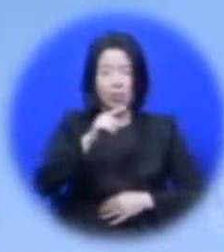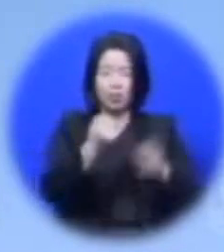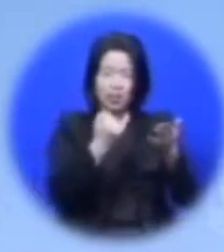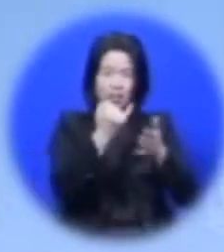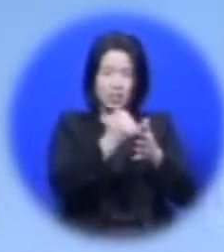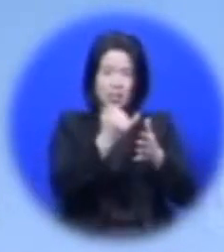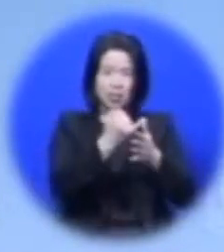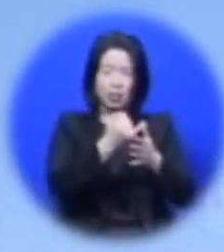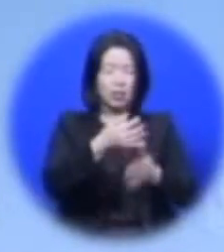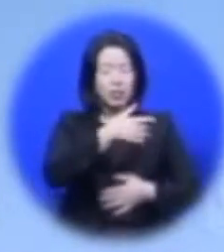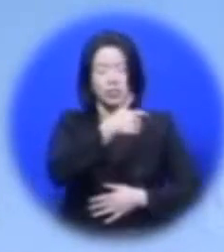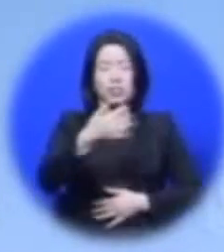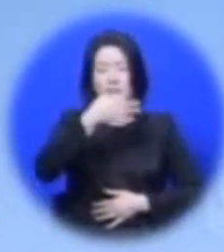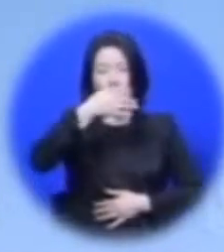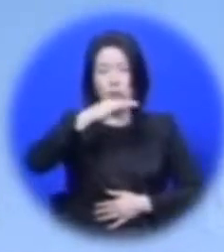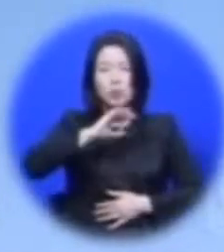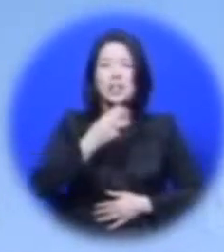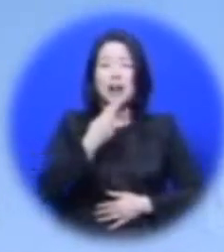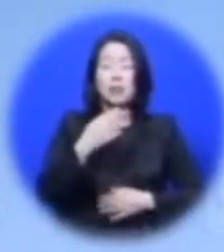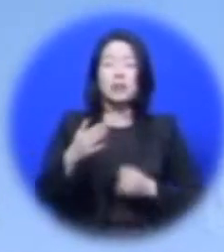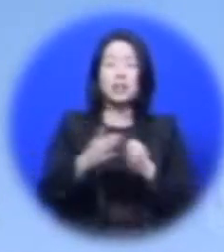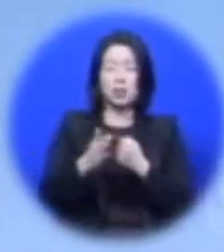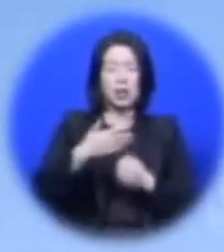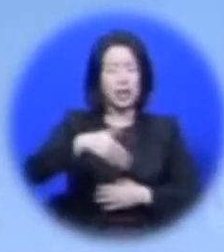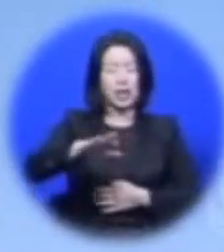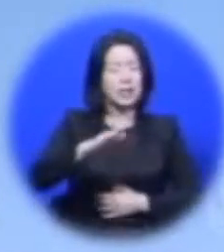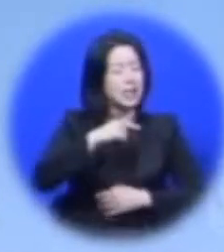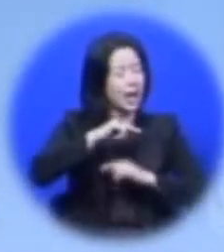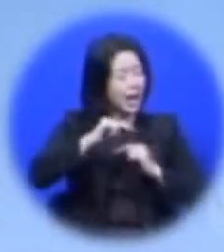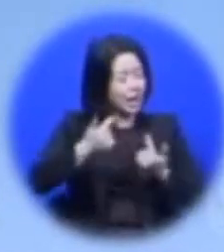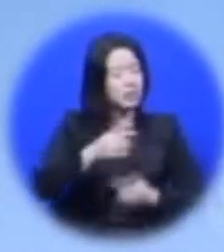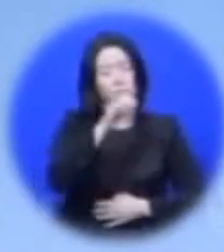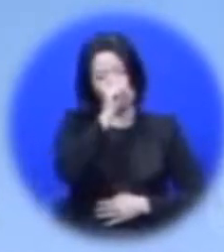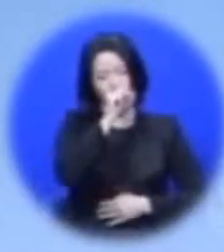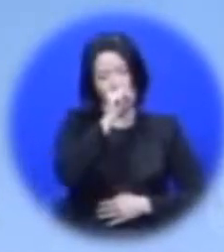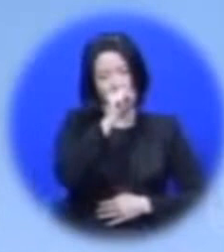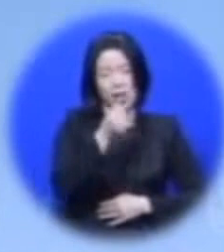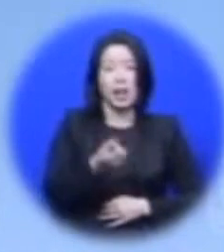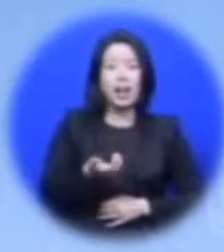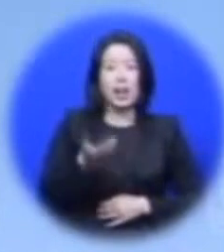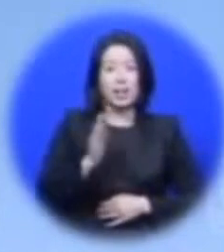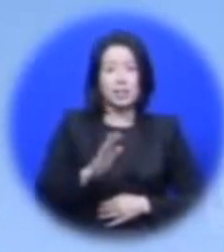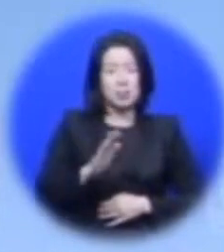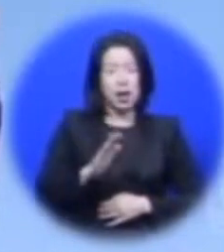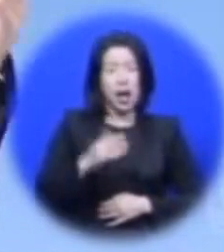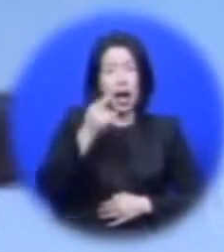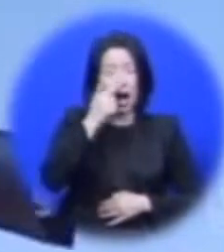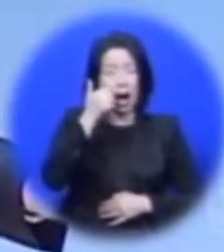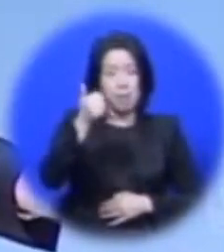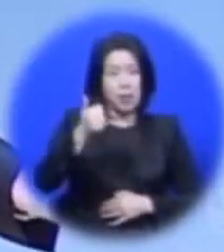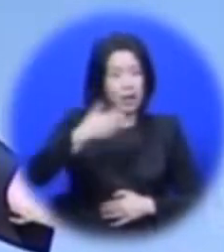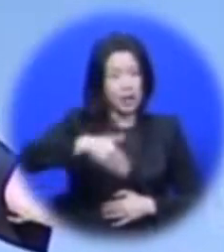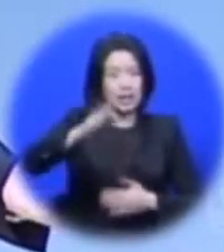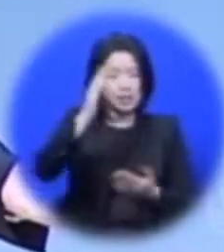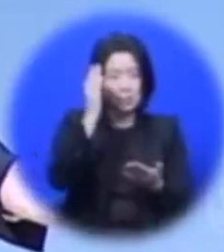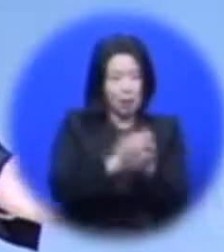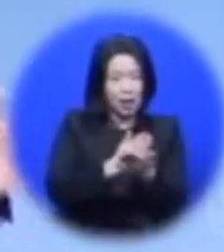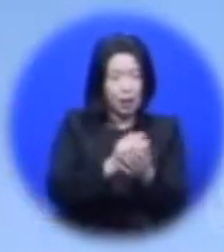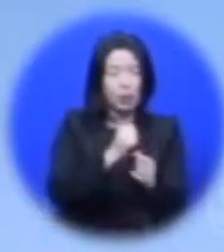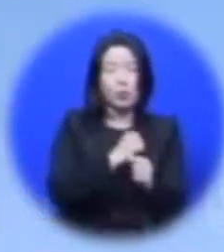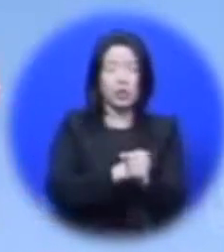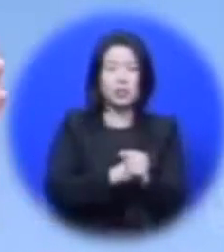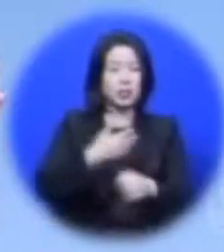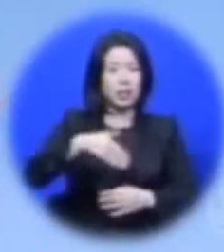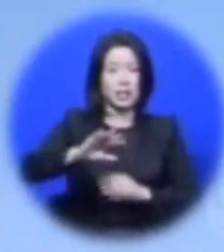큰 유익이 없기 때문에 안 갔으면 좋겠는데 아버지가 가지 말라고 그래서 안 간 거는